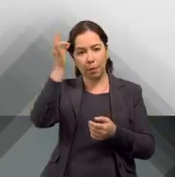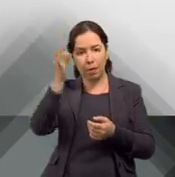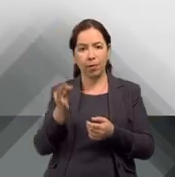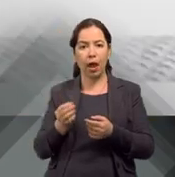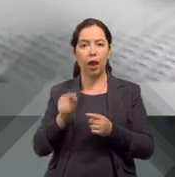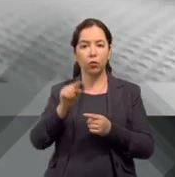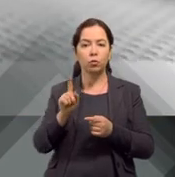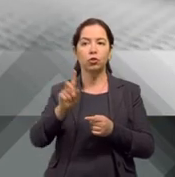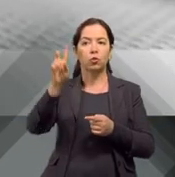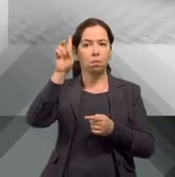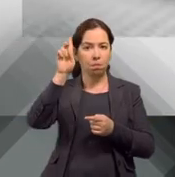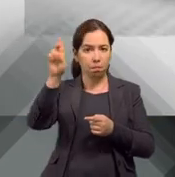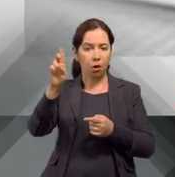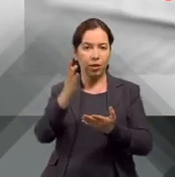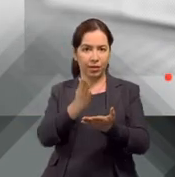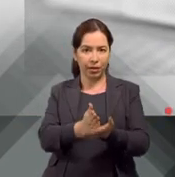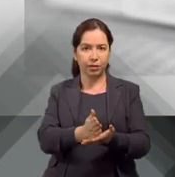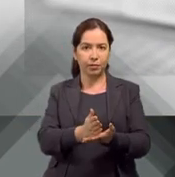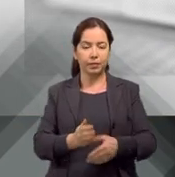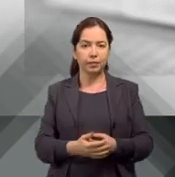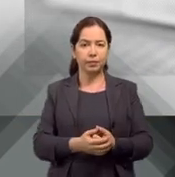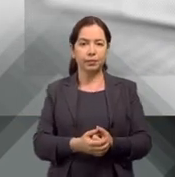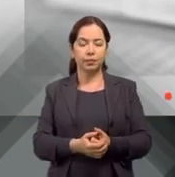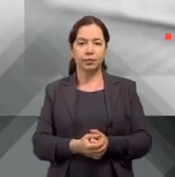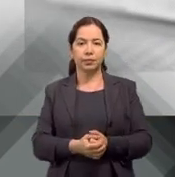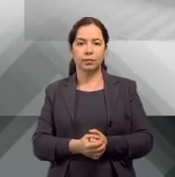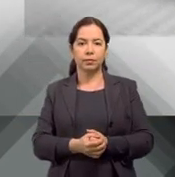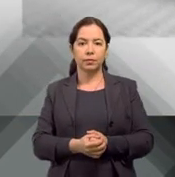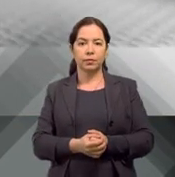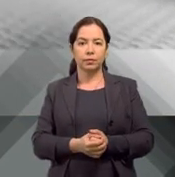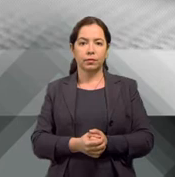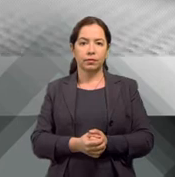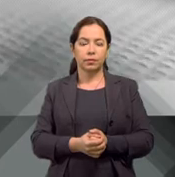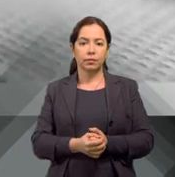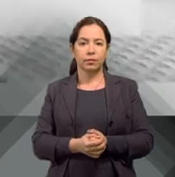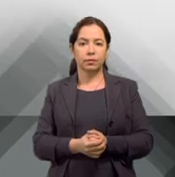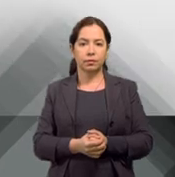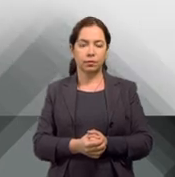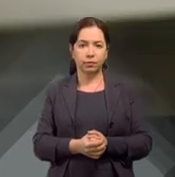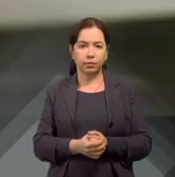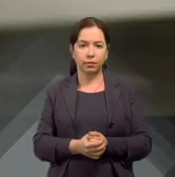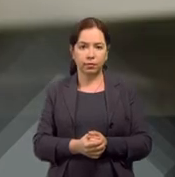Бога». Нежность может быть ярким напоминанием о присутствии Бога.